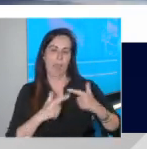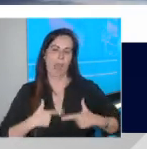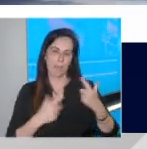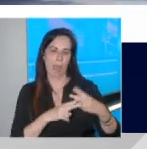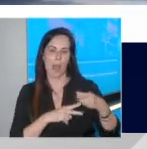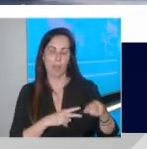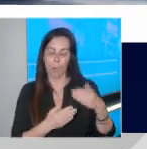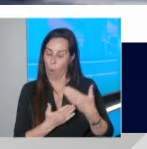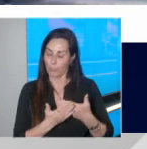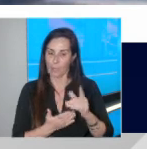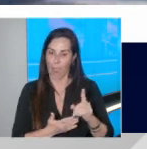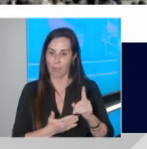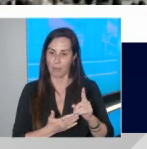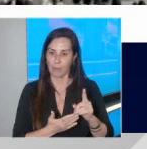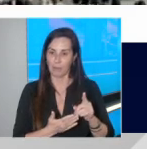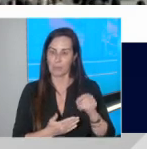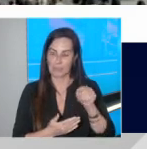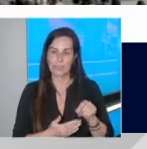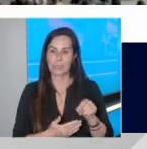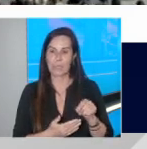האזרחיים. והעובדה כמו שאמרת,